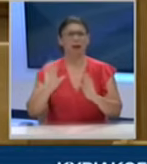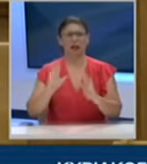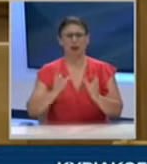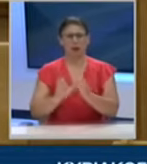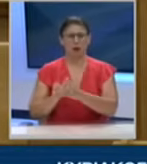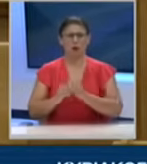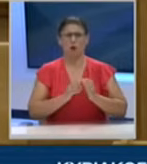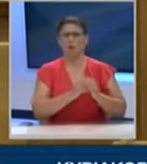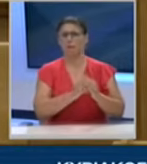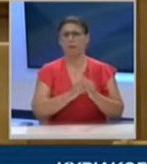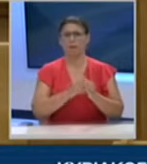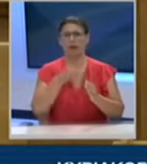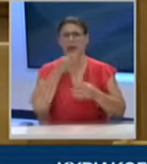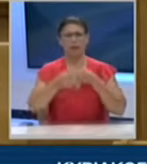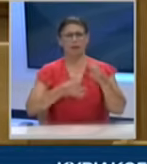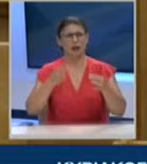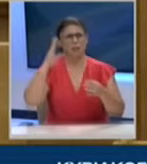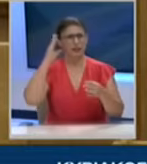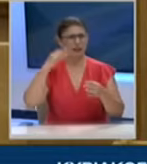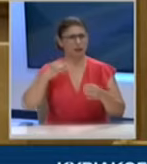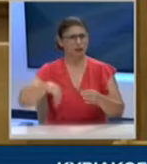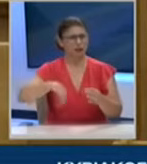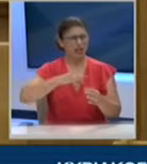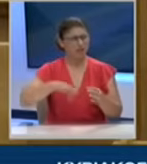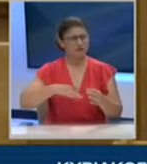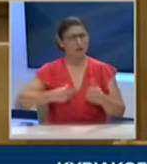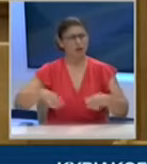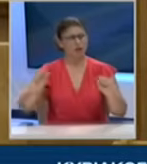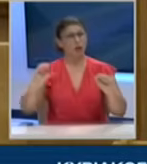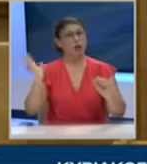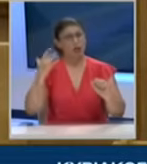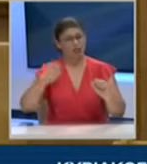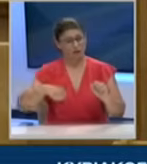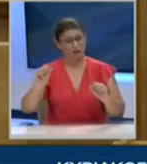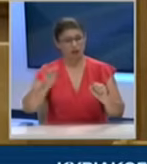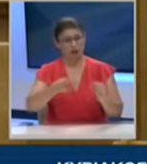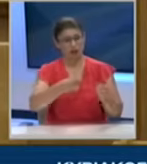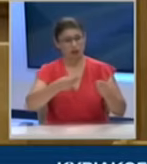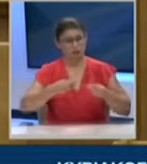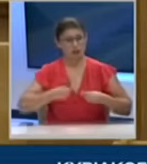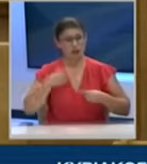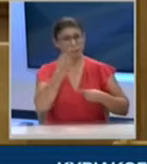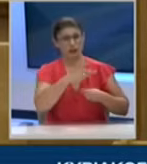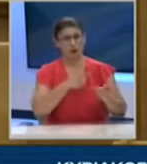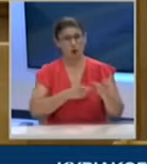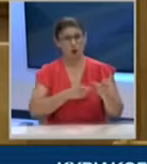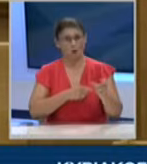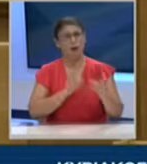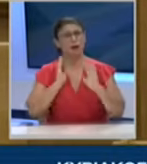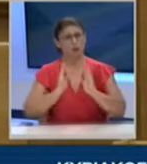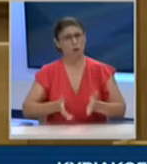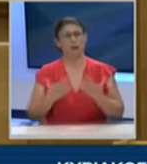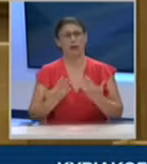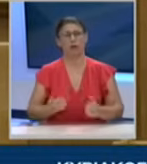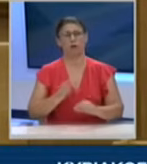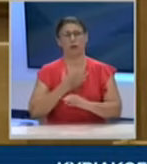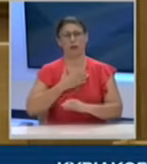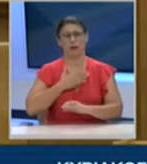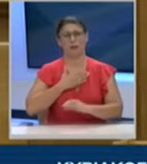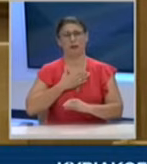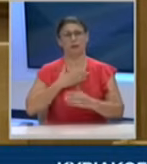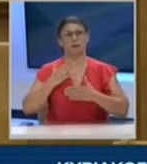Αμερικανική Πρεσβεία μάλλον διαφωνεί, κακώς διαφωνεί η Αμερικανική Πρεσβεία, αν διαφωνεί ας μας δώσει τα δικά της όπλα για να μπορούμε να είμαστε κι εμείς με